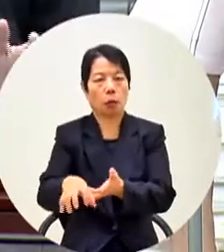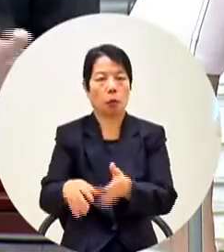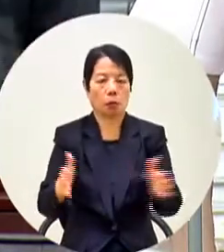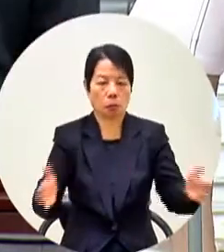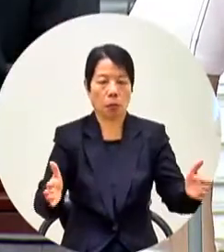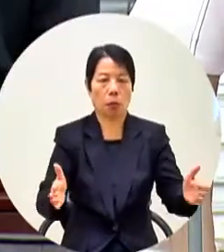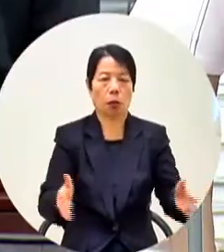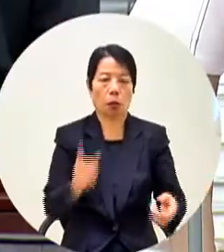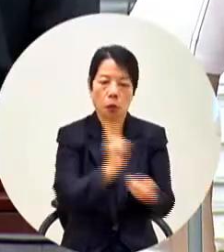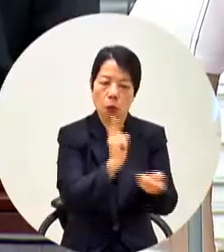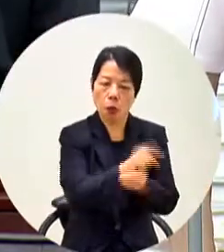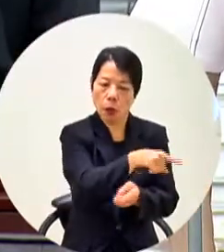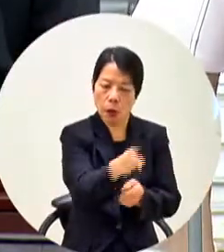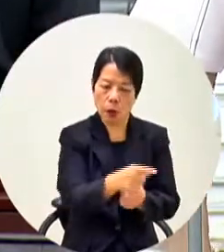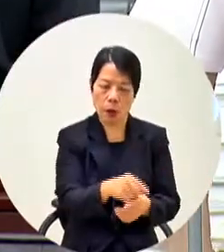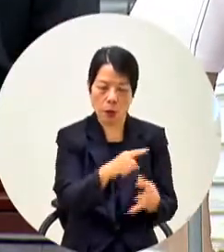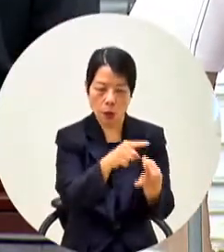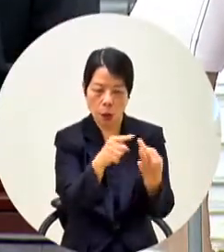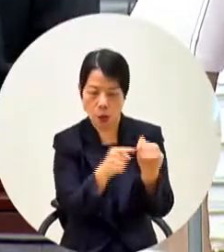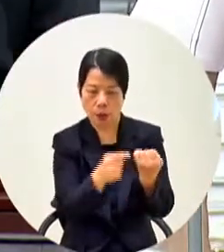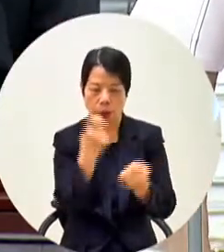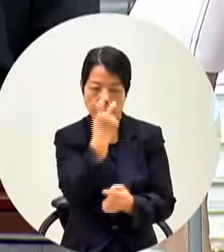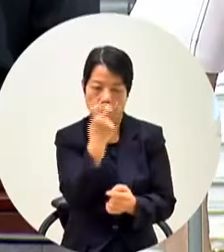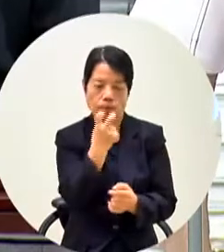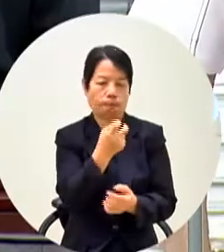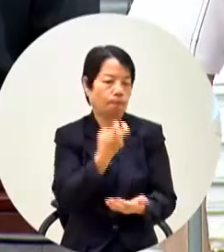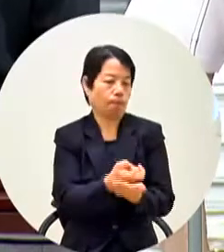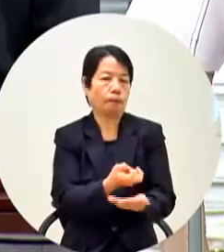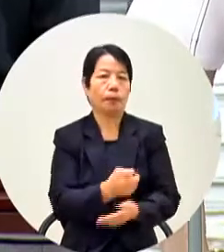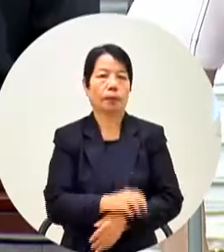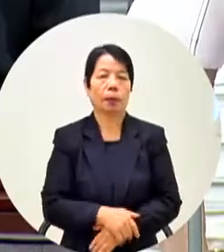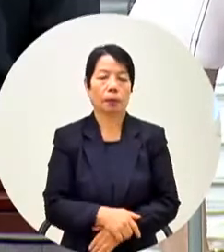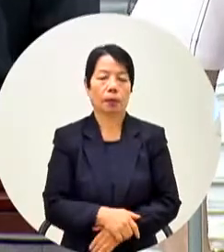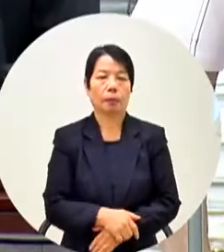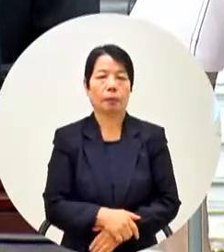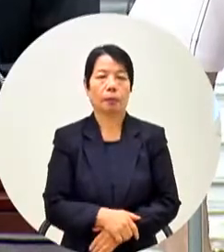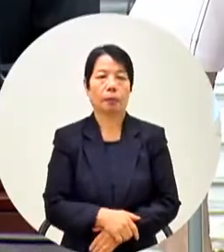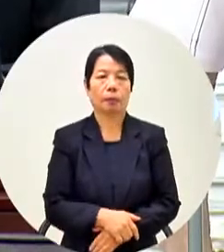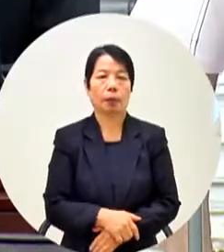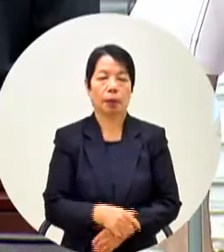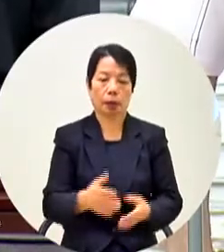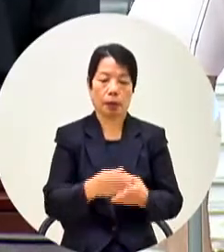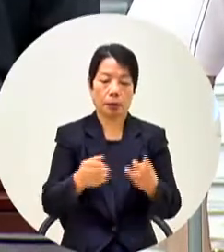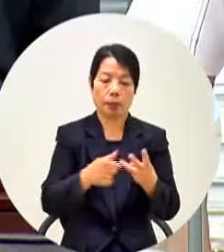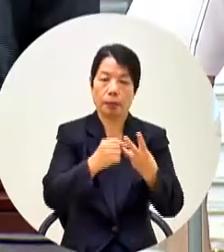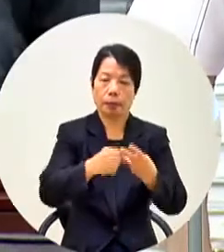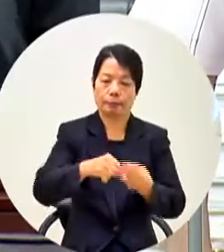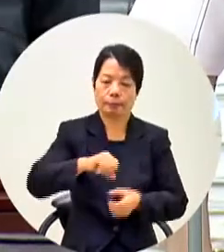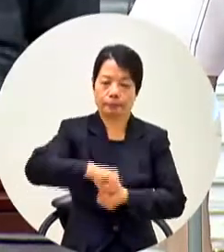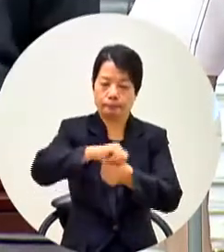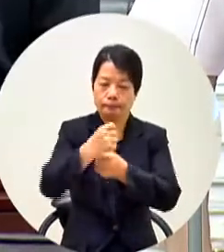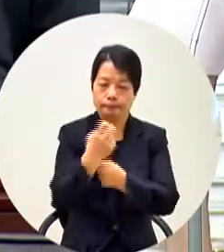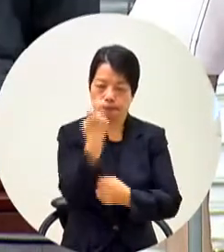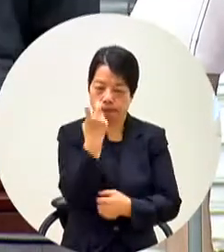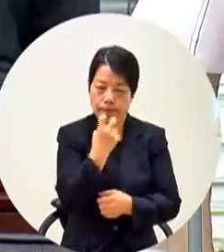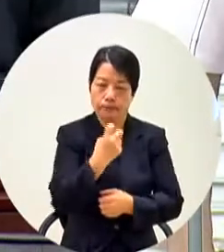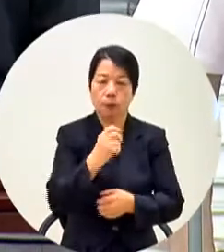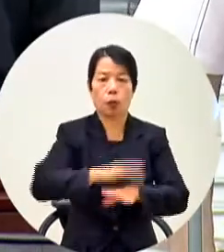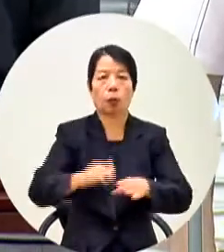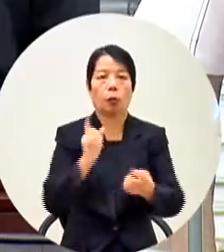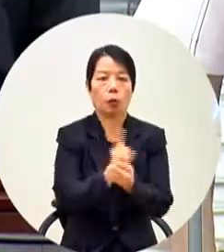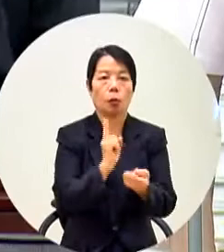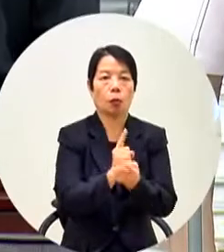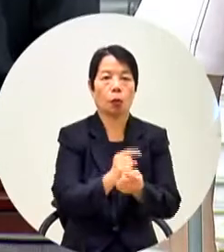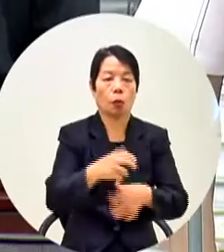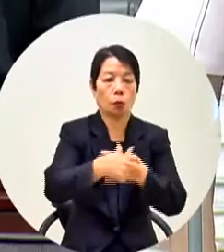这个溯源的管理，我们把它做好。啊，第三就是我们加强查验，哦，我们卫生局跟其他五家的民间的大